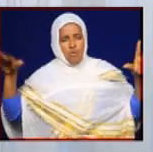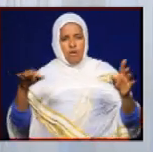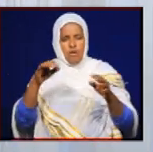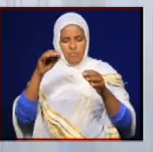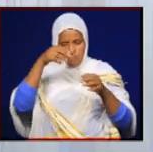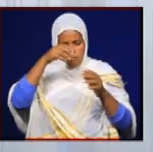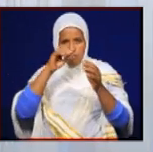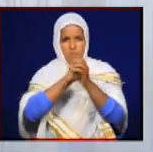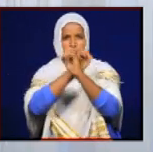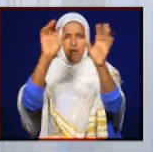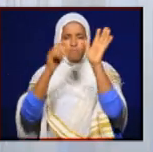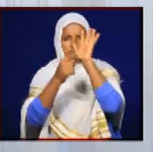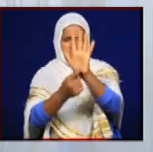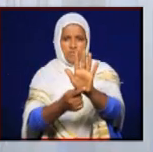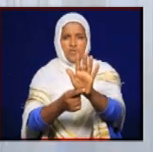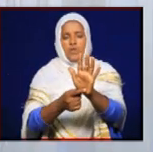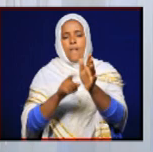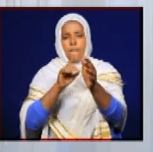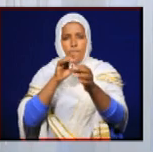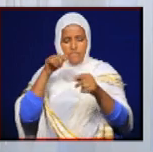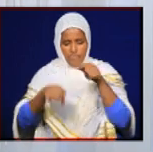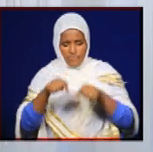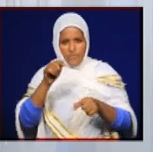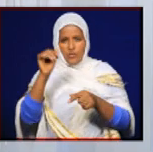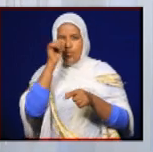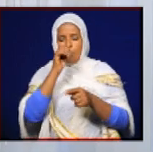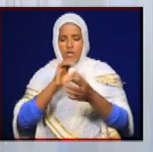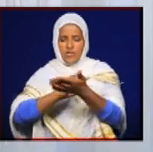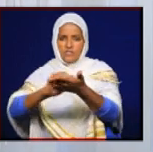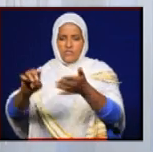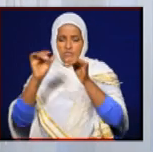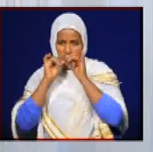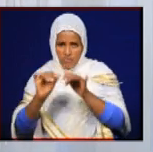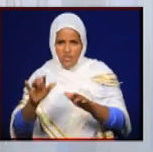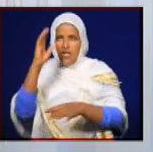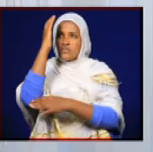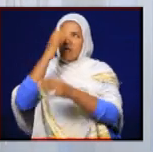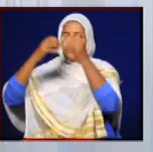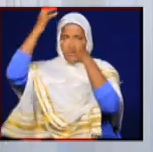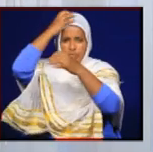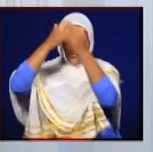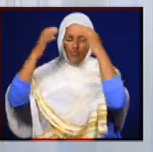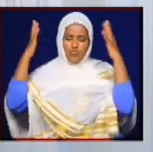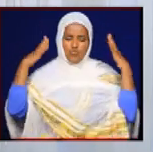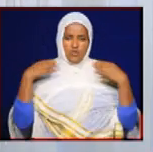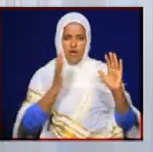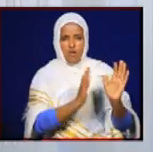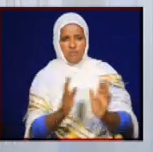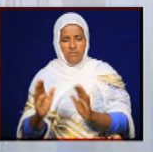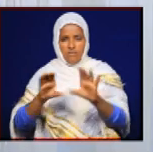ፊት ብርሃንህ በራ በኪደተ እግርህ ኢትዮጵያን ቀደስካት ለእግዚአብሔር መንግስት ሙሽራ